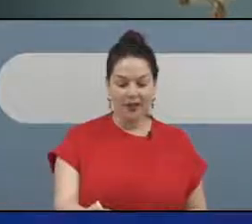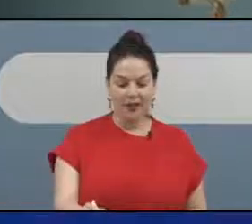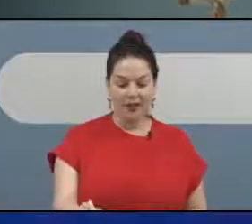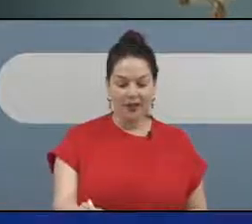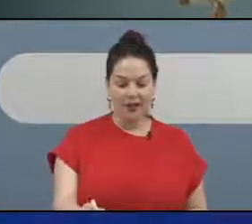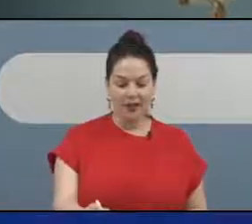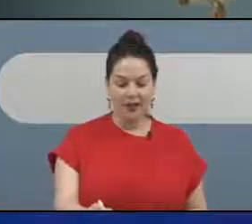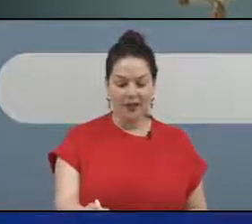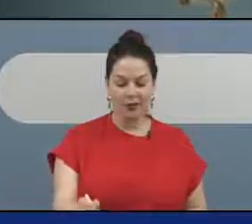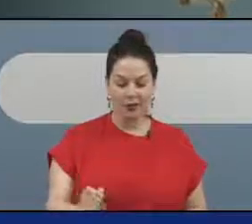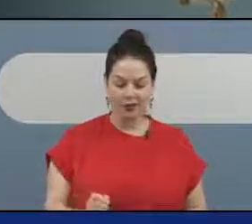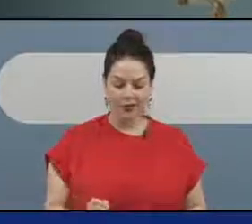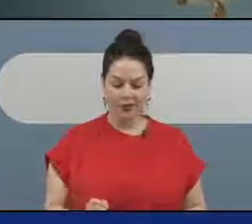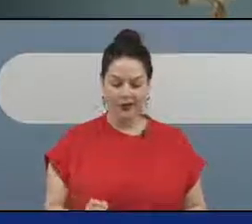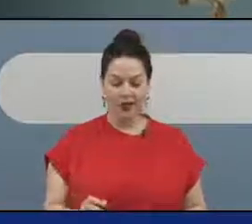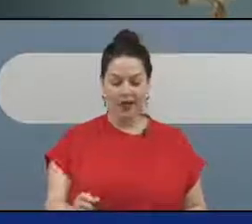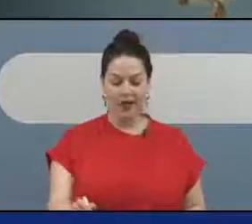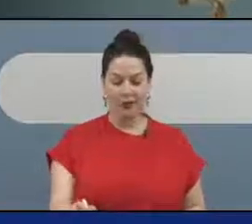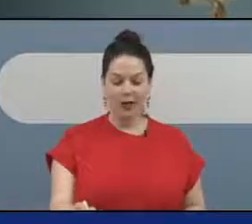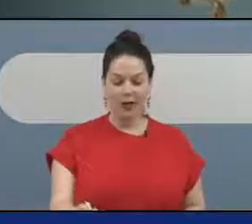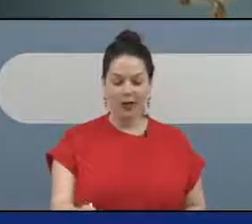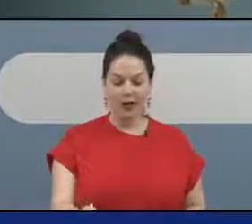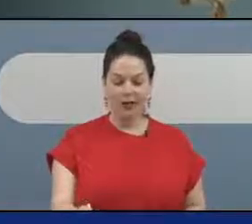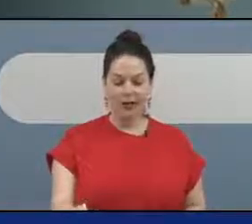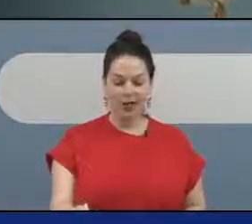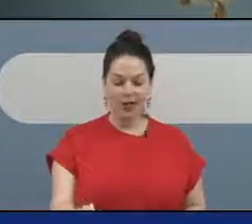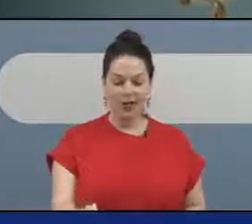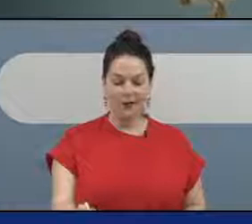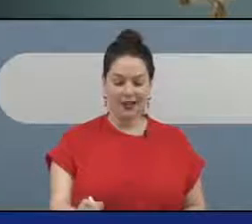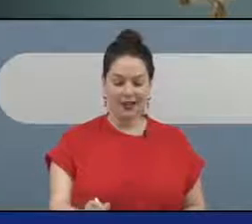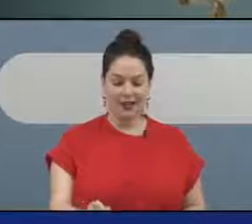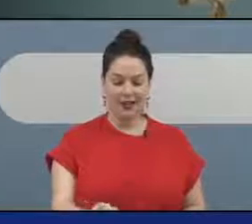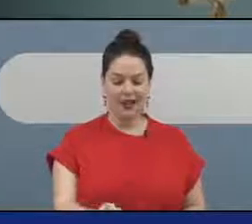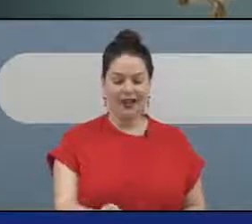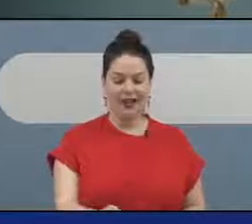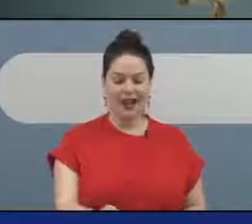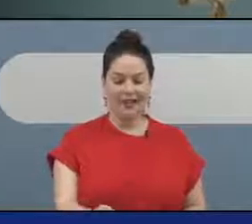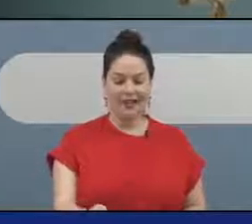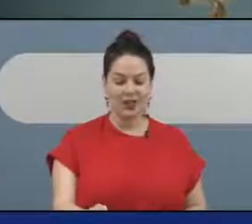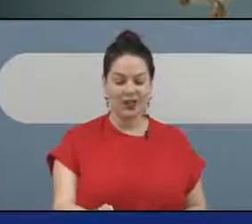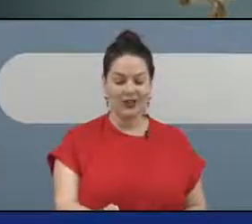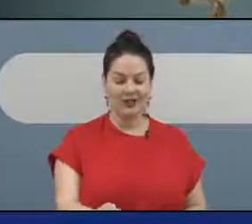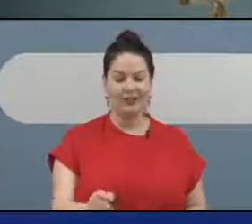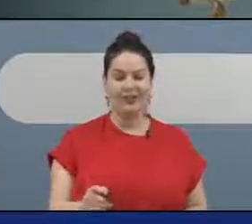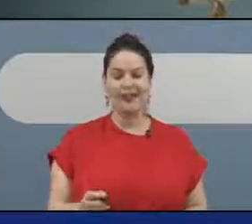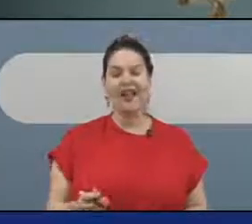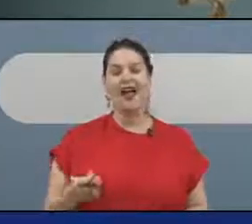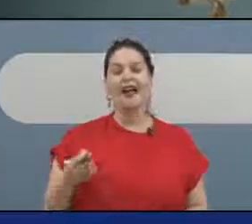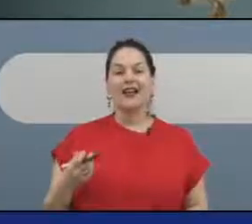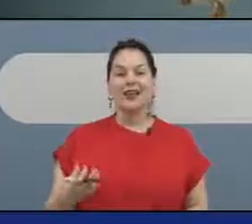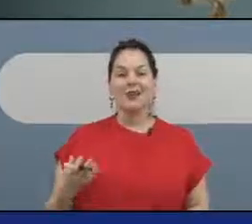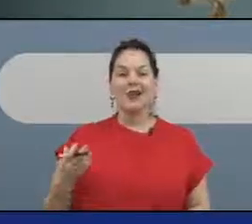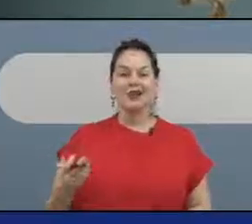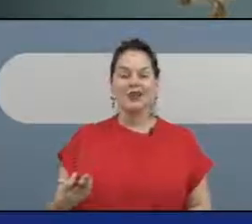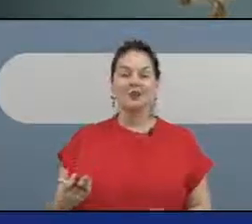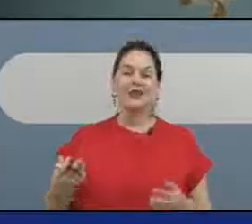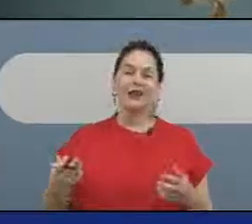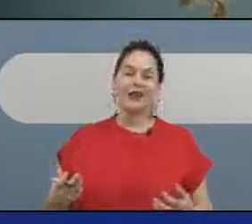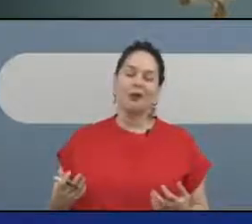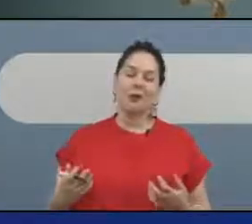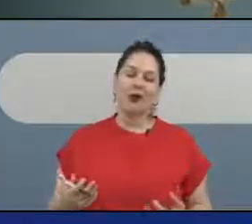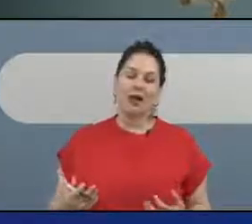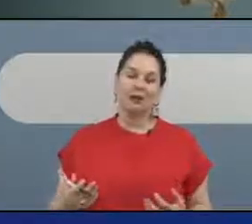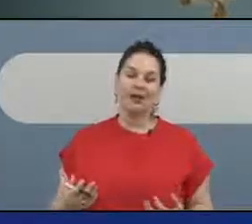דגים, החכה שלו רועדת. הרועה נשען על מקל, העיקר נשען על ידית. אנחנו